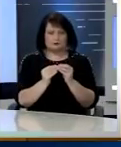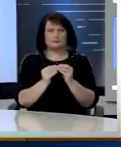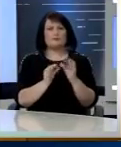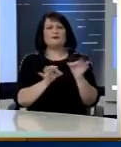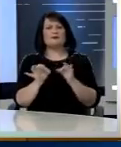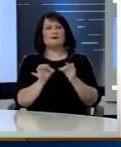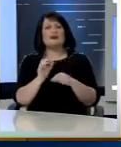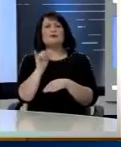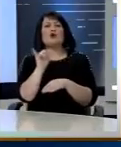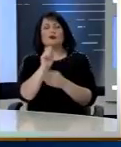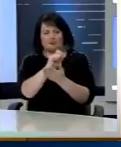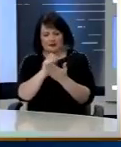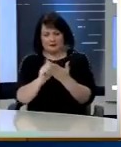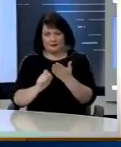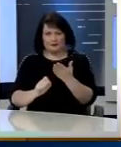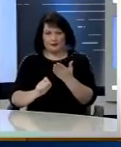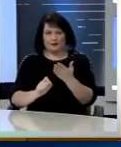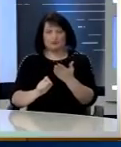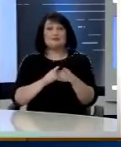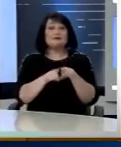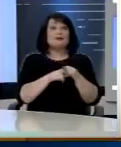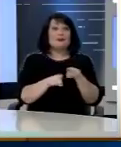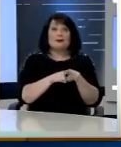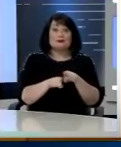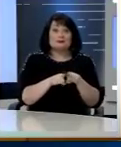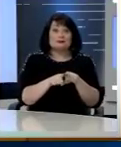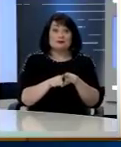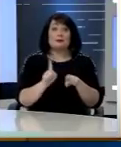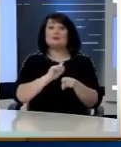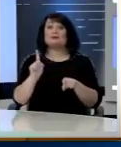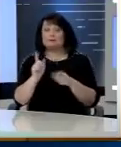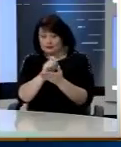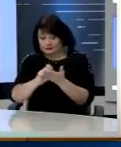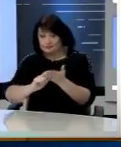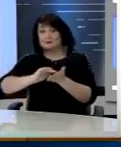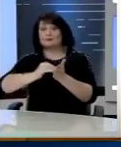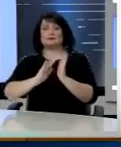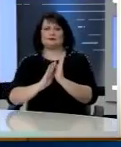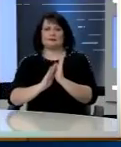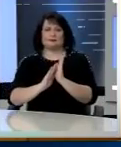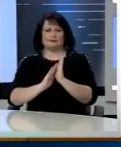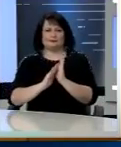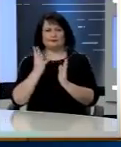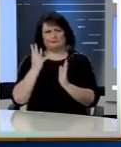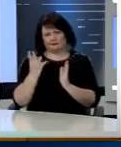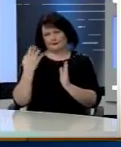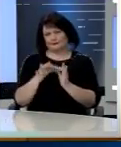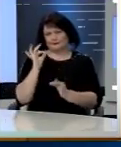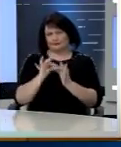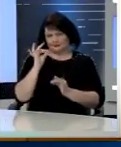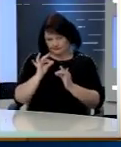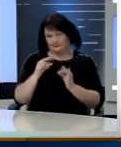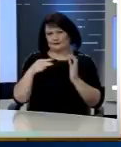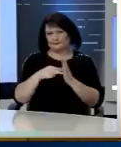σχεδίου υπομνήματος, που επαναλαμβάνω δεν αφορούσε σε μη υπηρεσιακή αναφορά μου από τις 4 Σεπτεμβρίου 2017, από βουλευτή